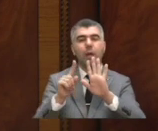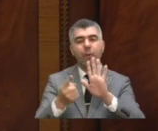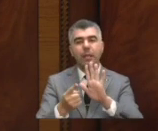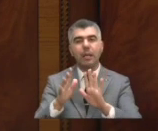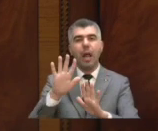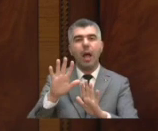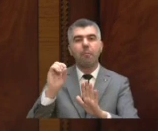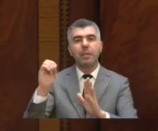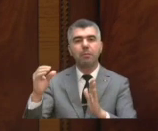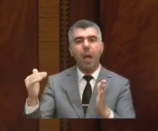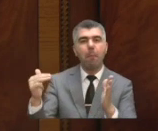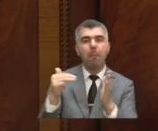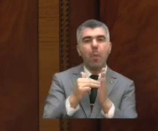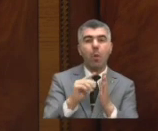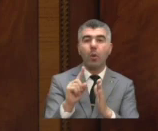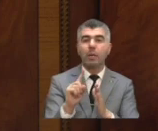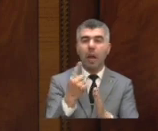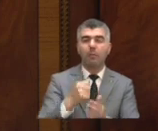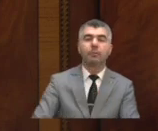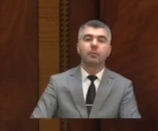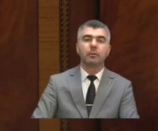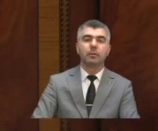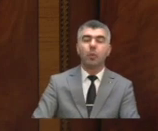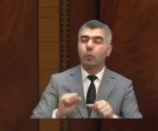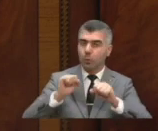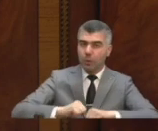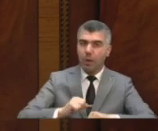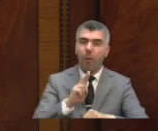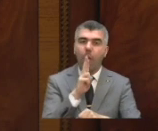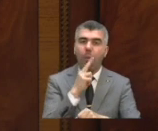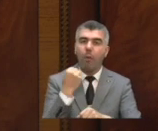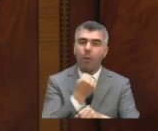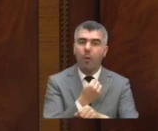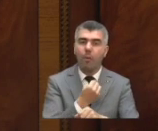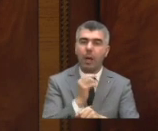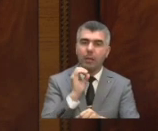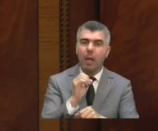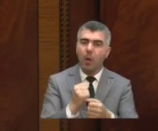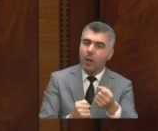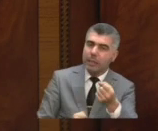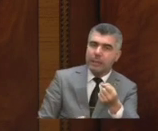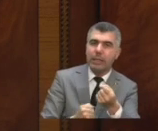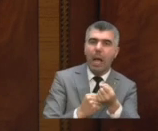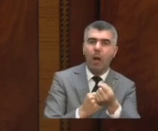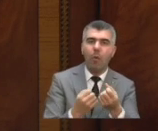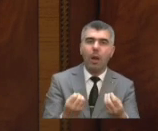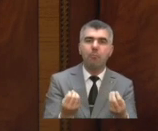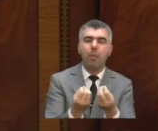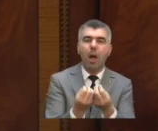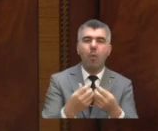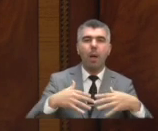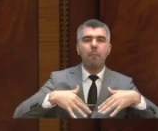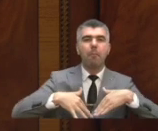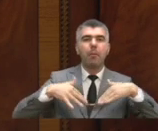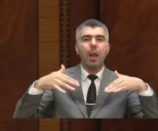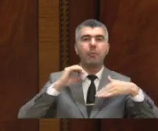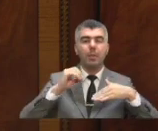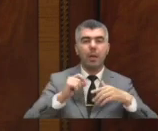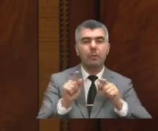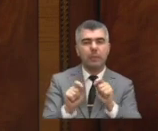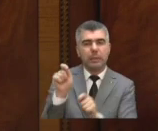مليون درهم كما تمكنت الحكومه وبفضل تعاون المؤسسه التشريعيه من وضع